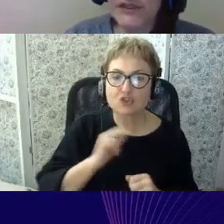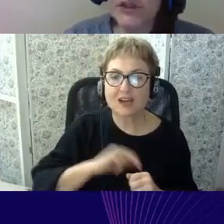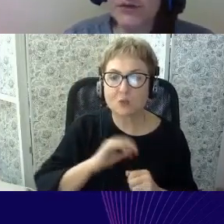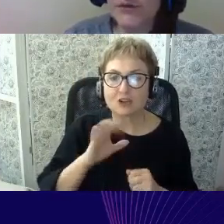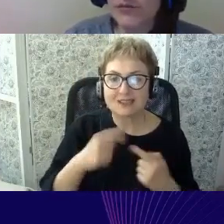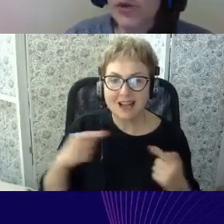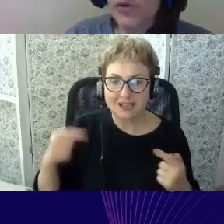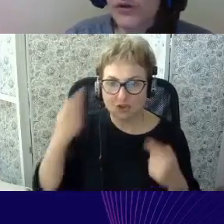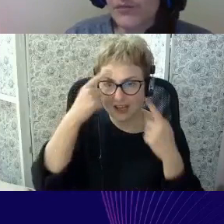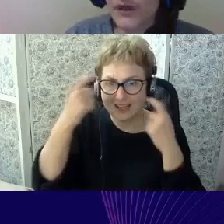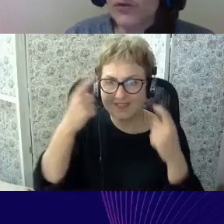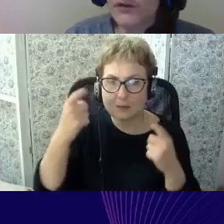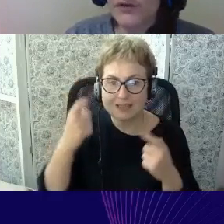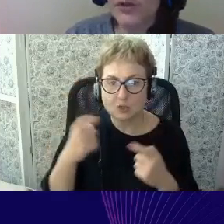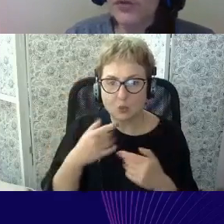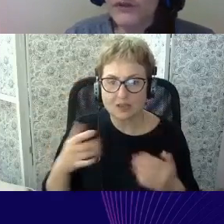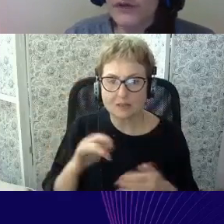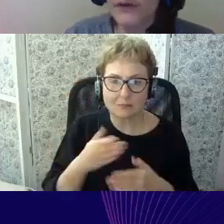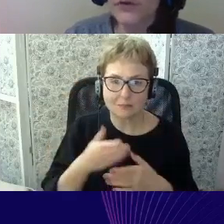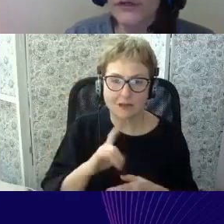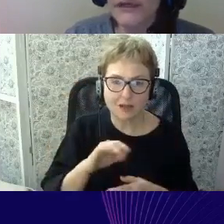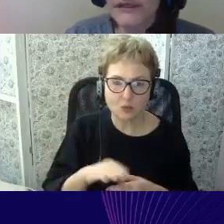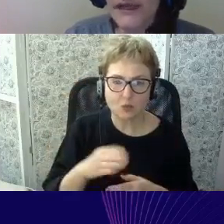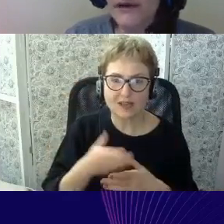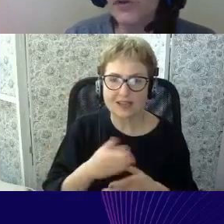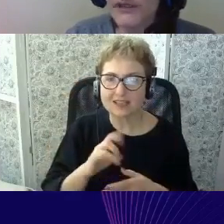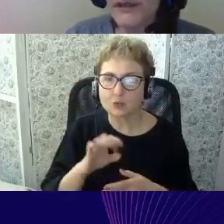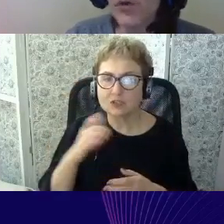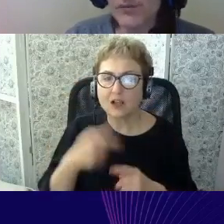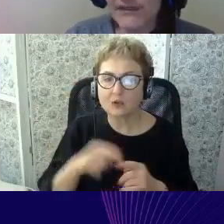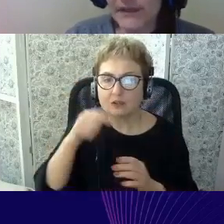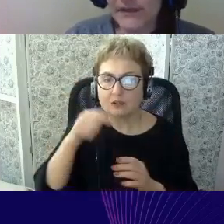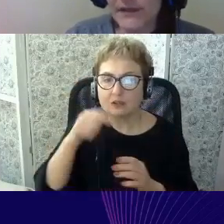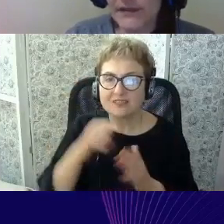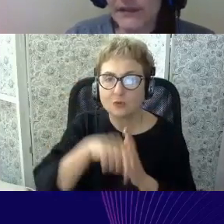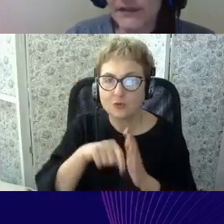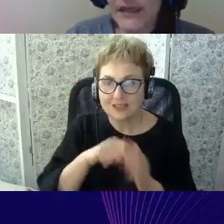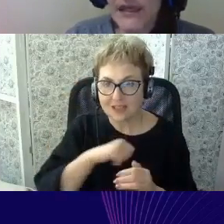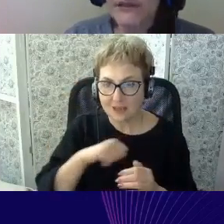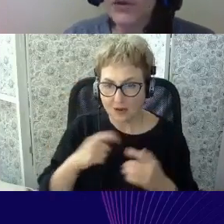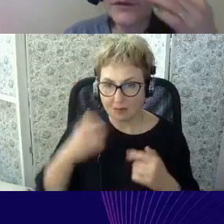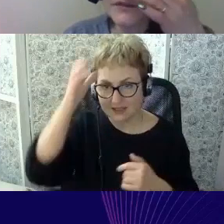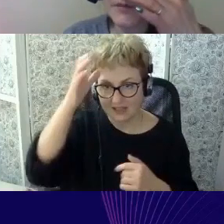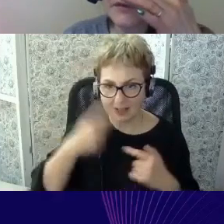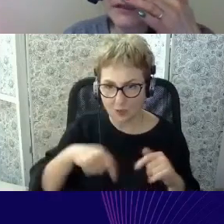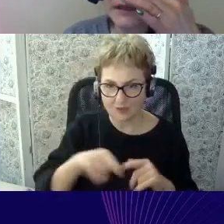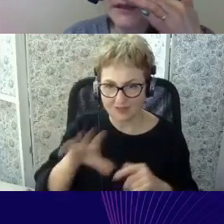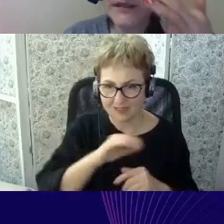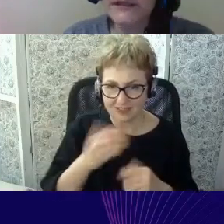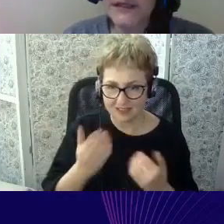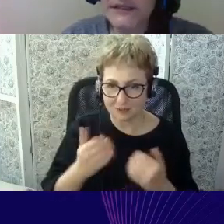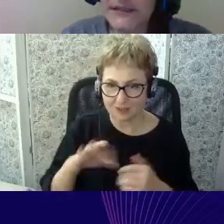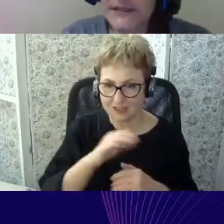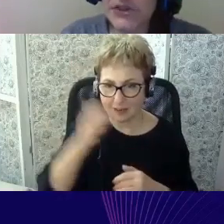с различными информационными продуктами, ресурсами, которые есть внутри самой образовательной организации. Сегодня все